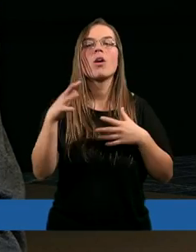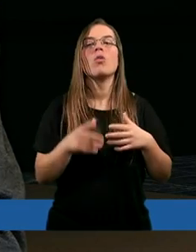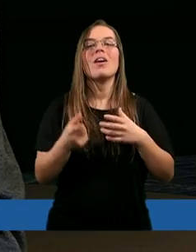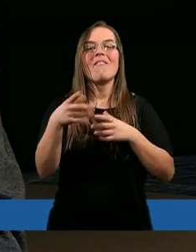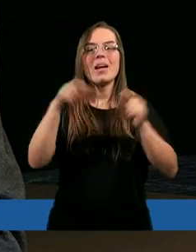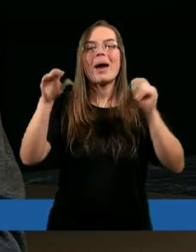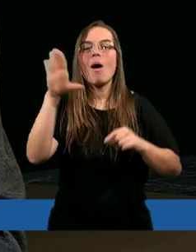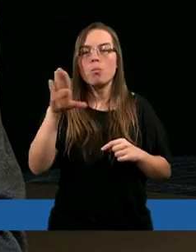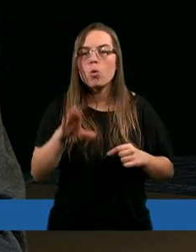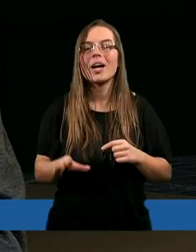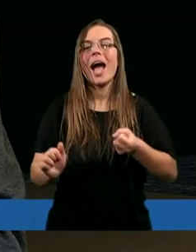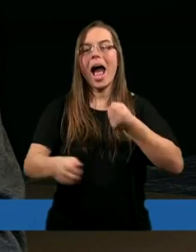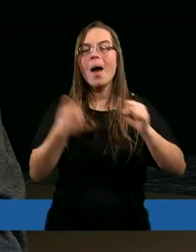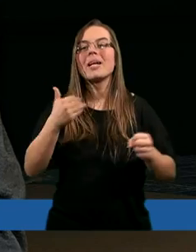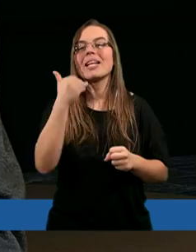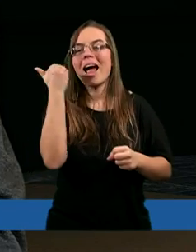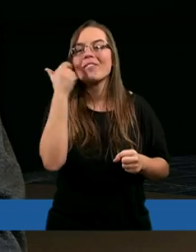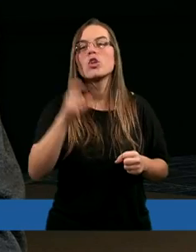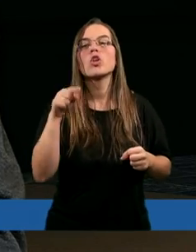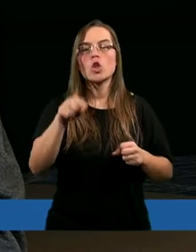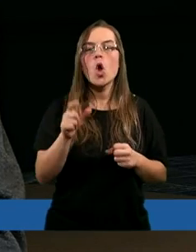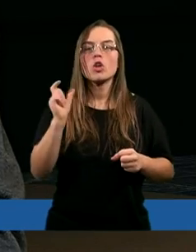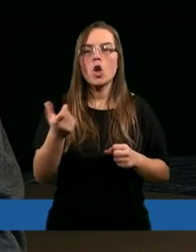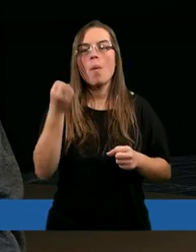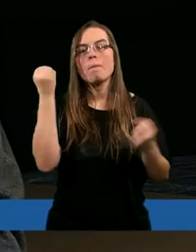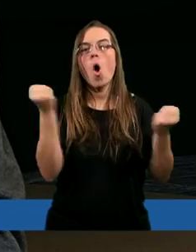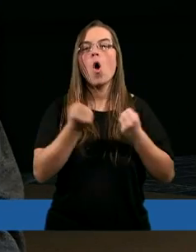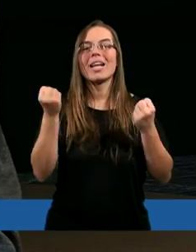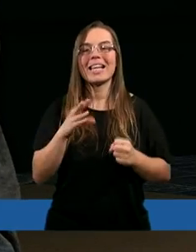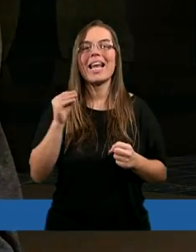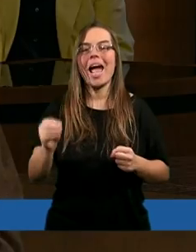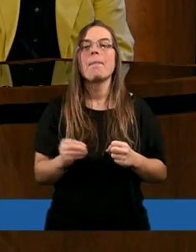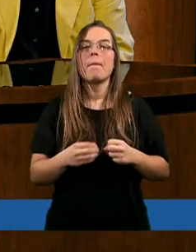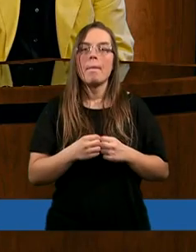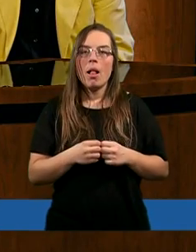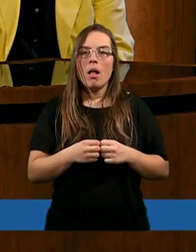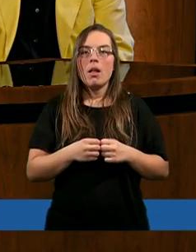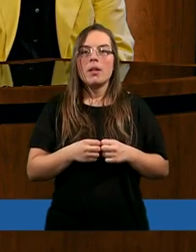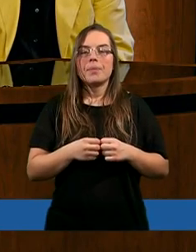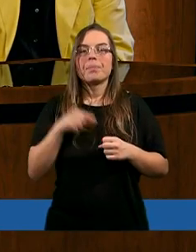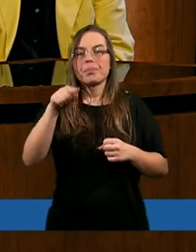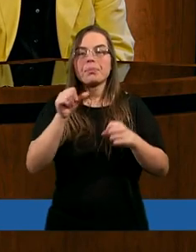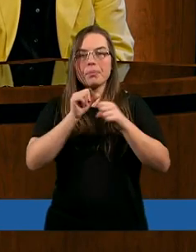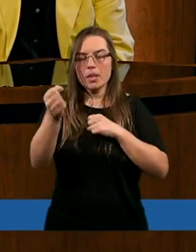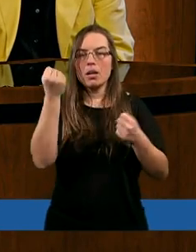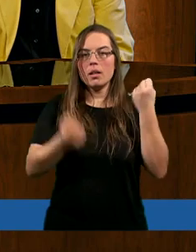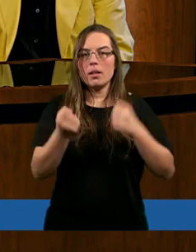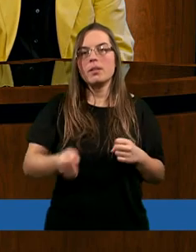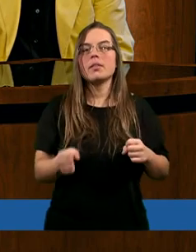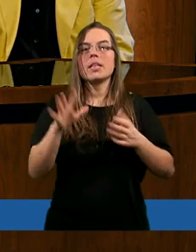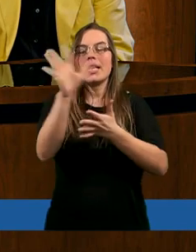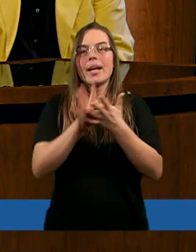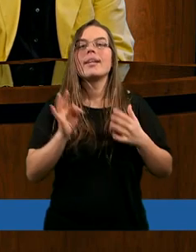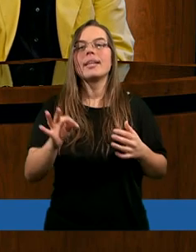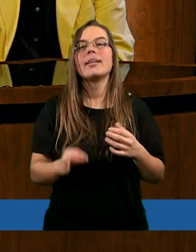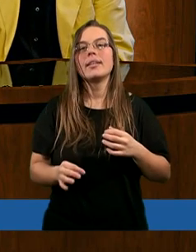wybrał Bóg, aby zawstydzić to, co mocne. To jest trudny tekst,